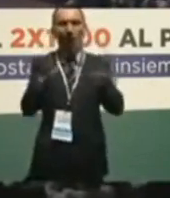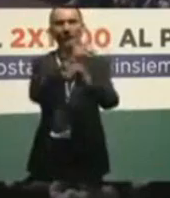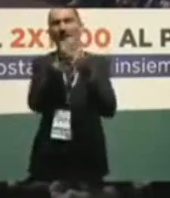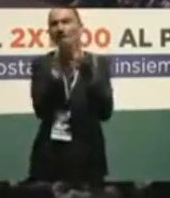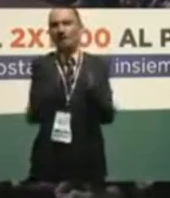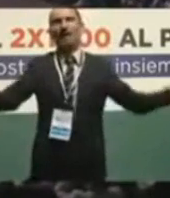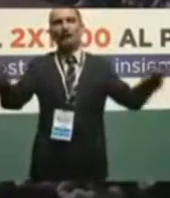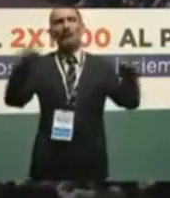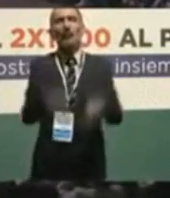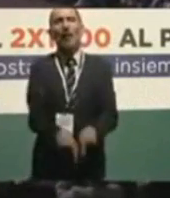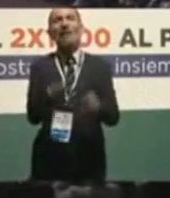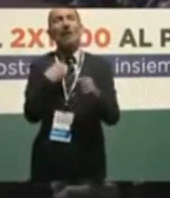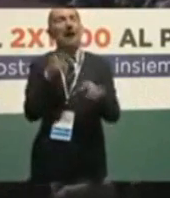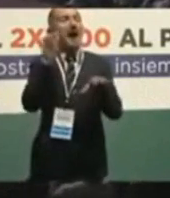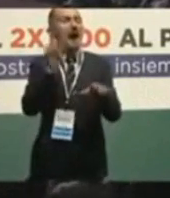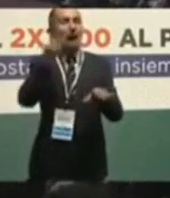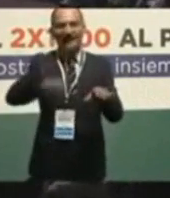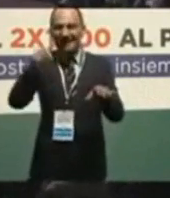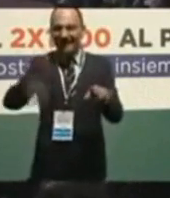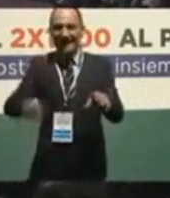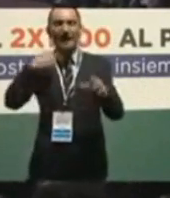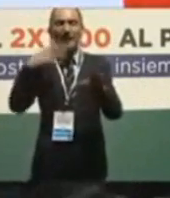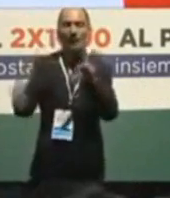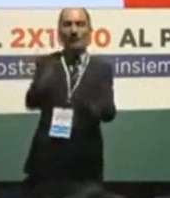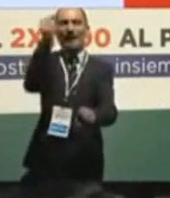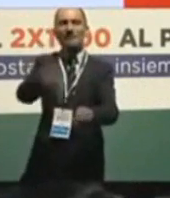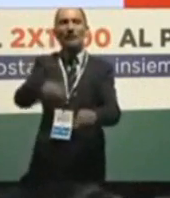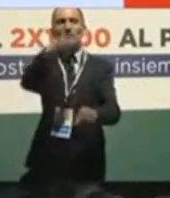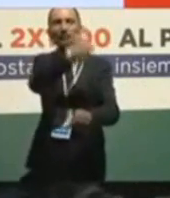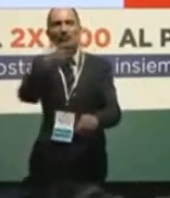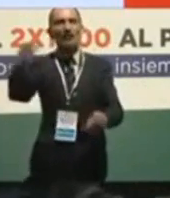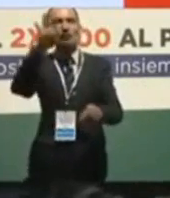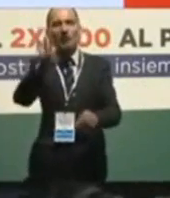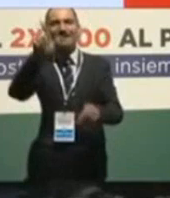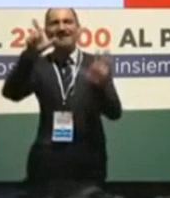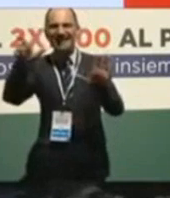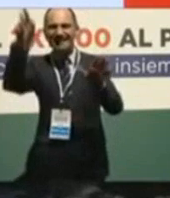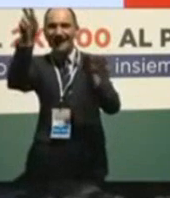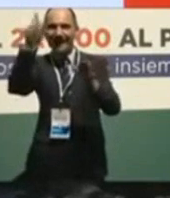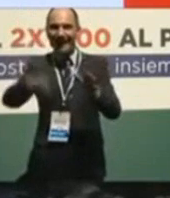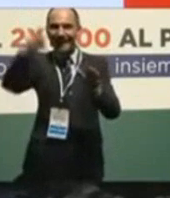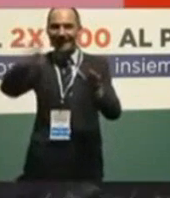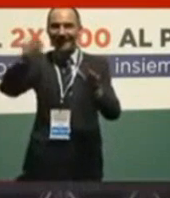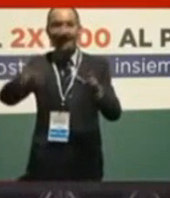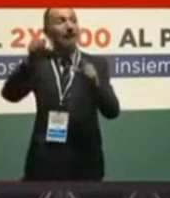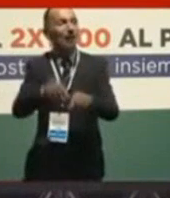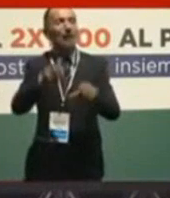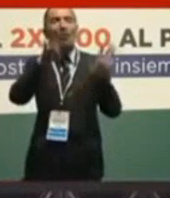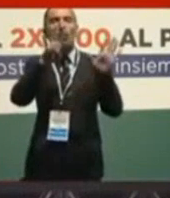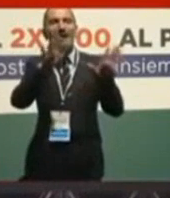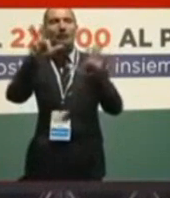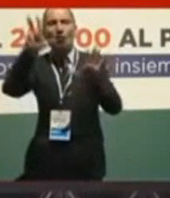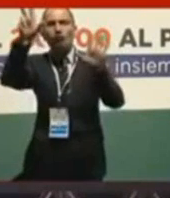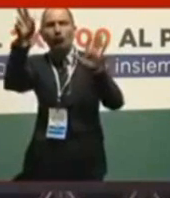Autorevoli leader con i click hanno preso 147 click, quando si sono candidati alla preferenza hanno preso